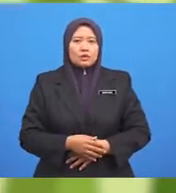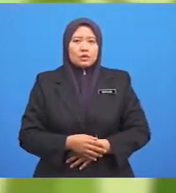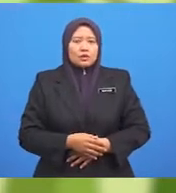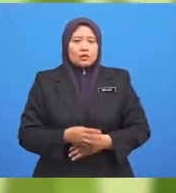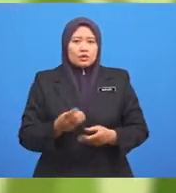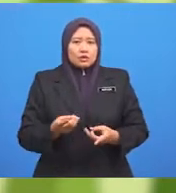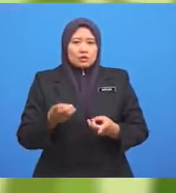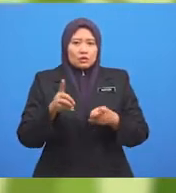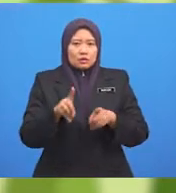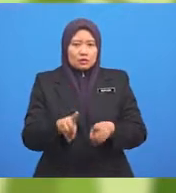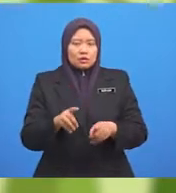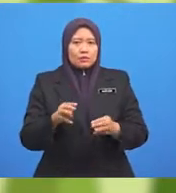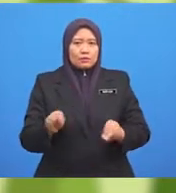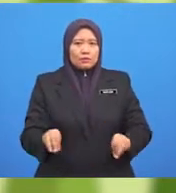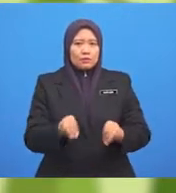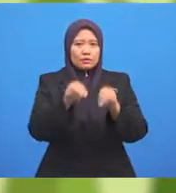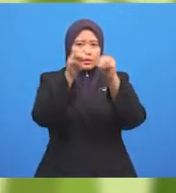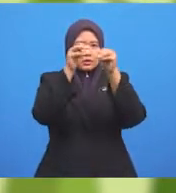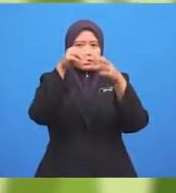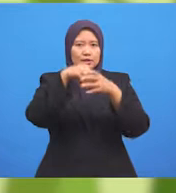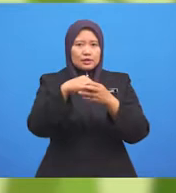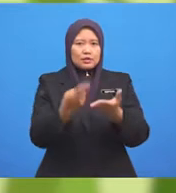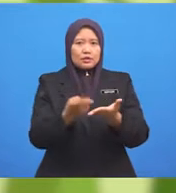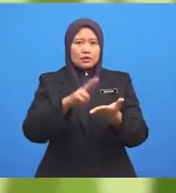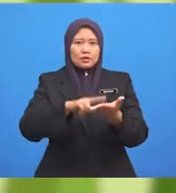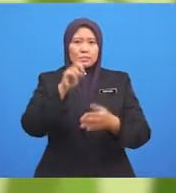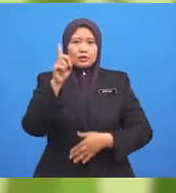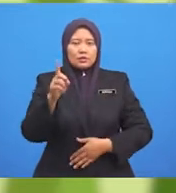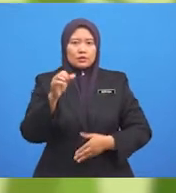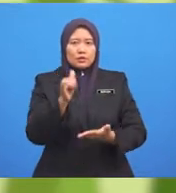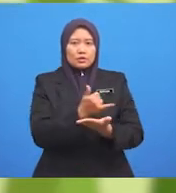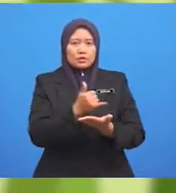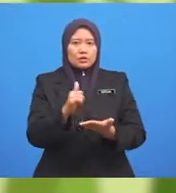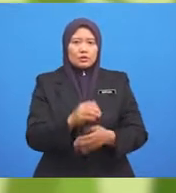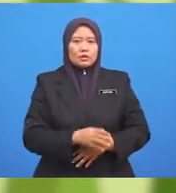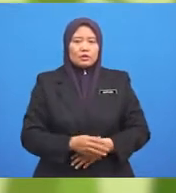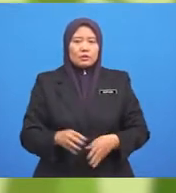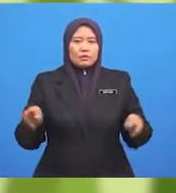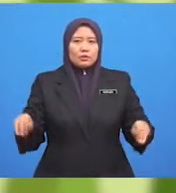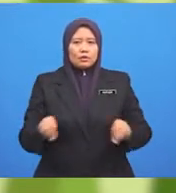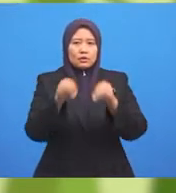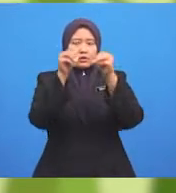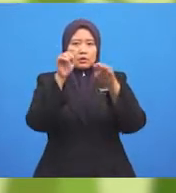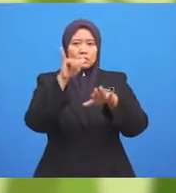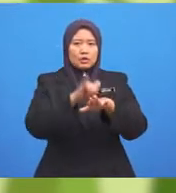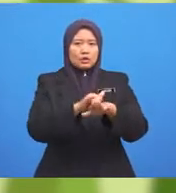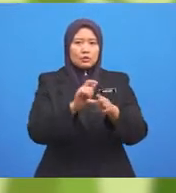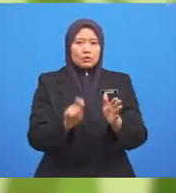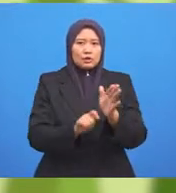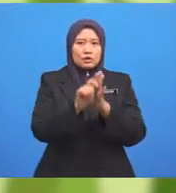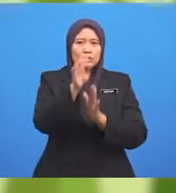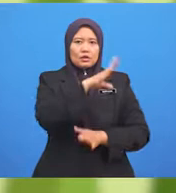dalam rangkap pertama syair ialah menara itu tinggi dan banyak